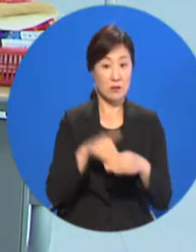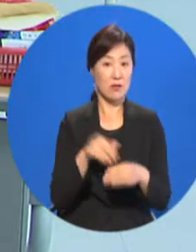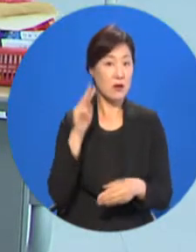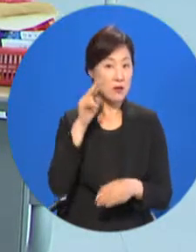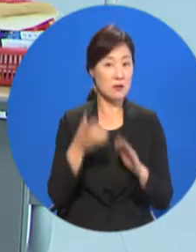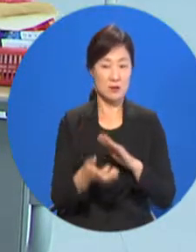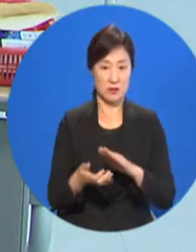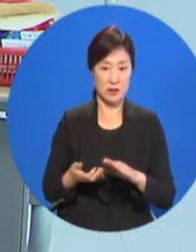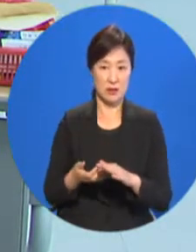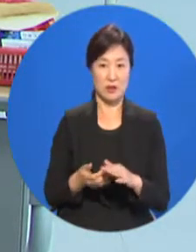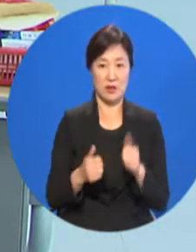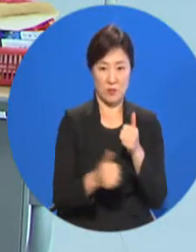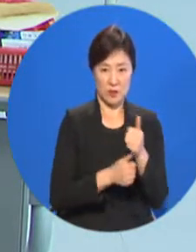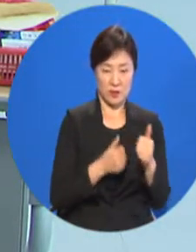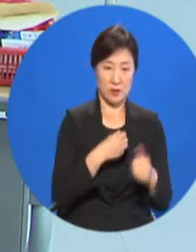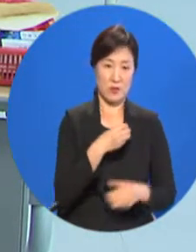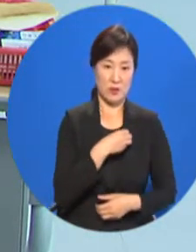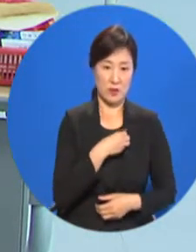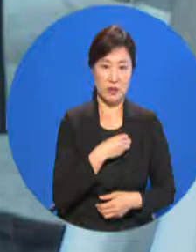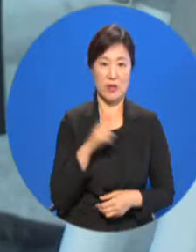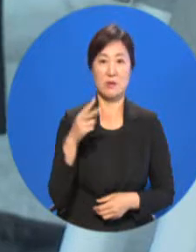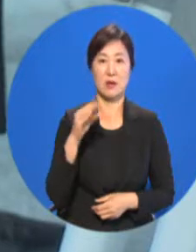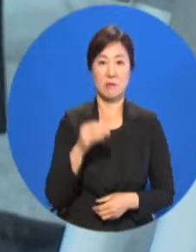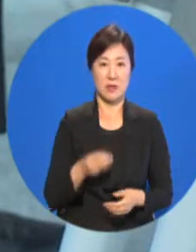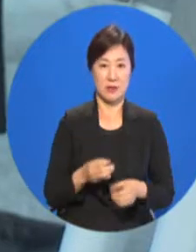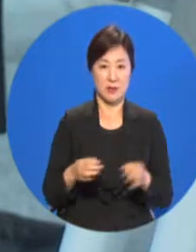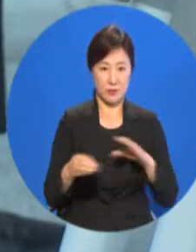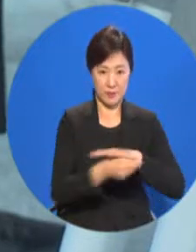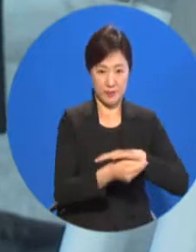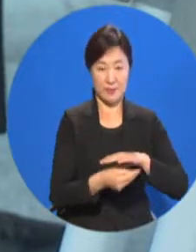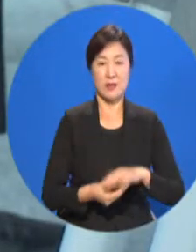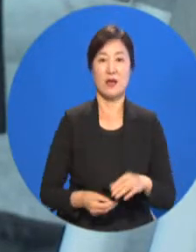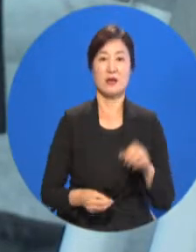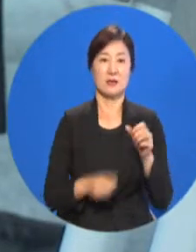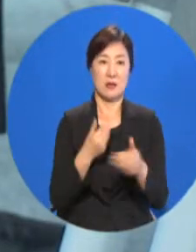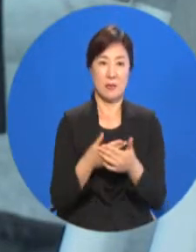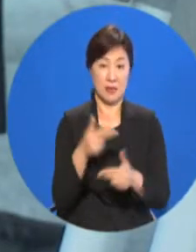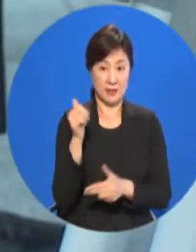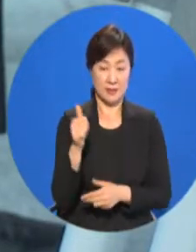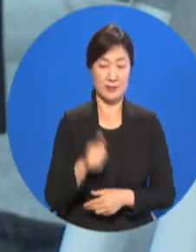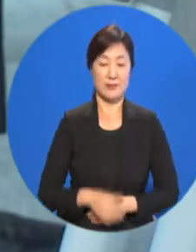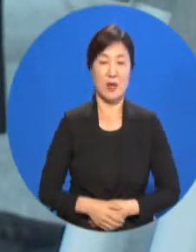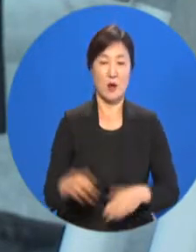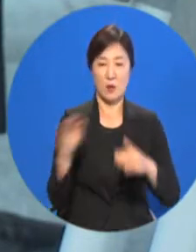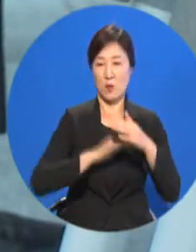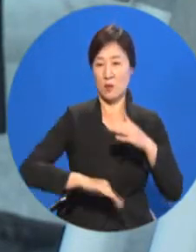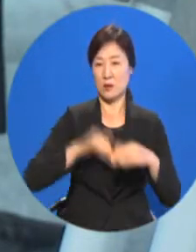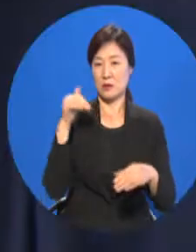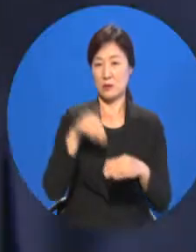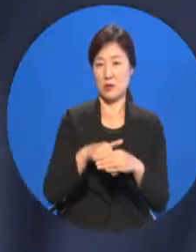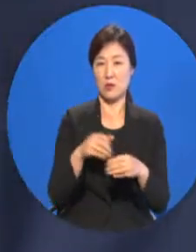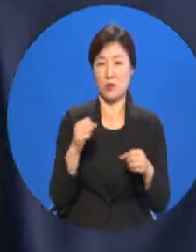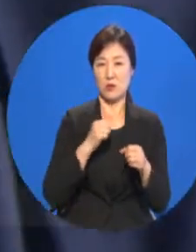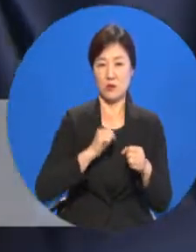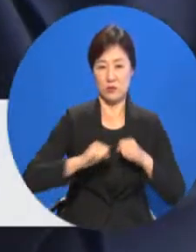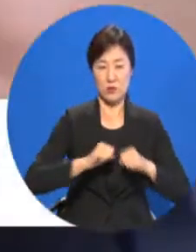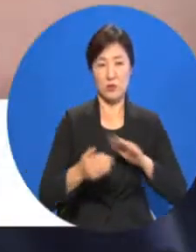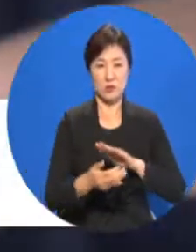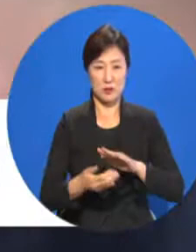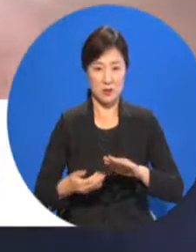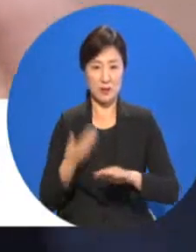앞두고 조합원들에게 현금 200만 원을 건넨 현직 조합장 C씨도 공식 선거운동 기간 전에 다른 사람을